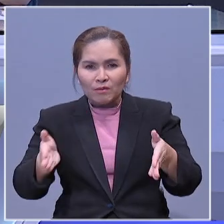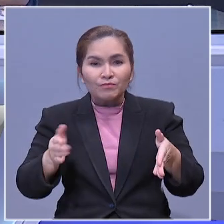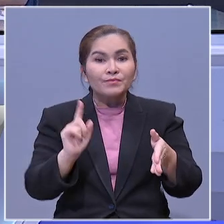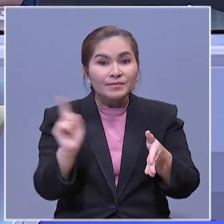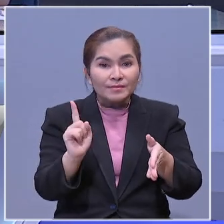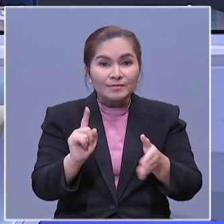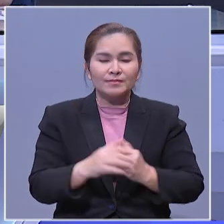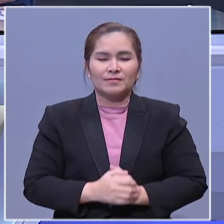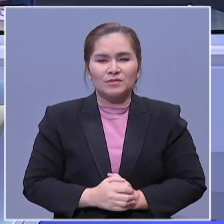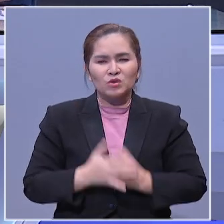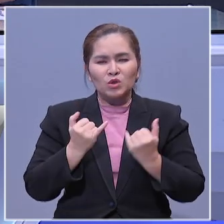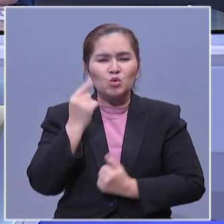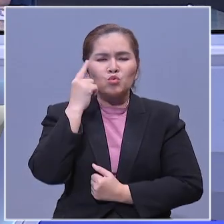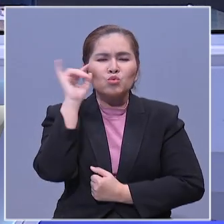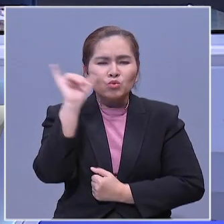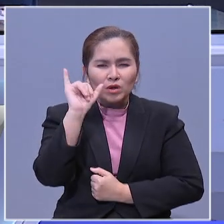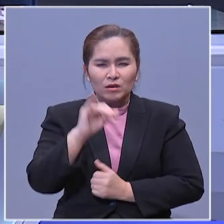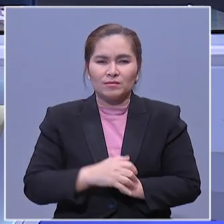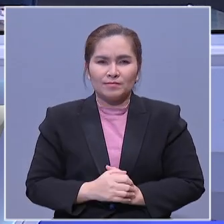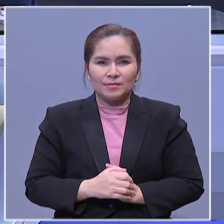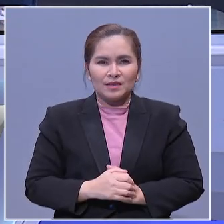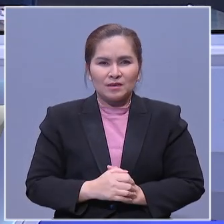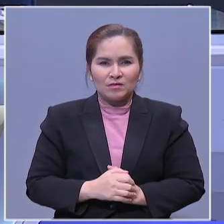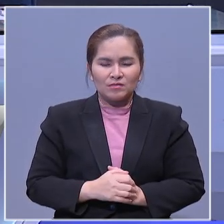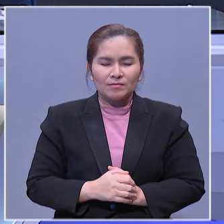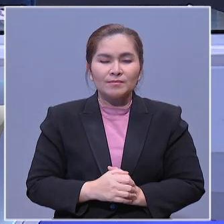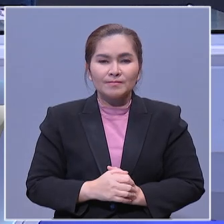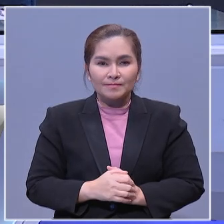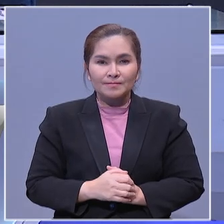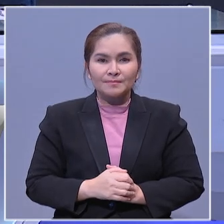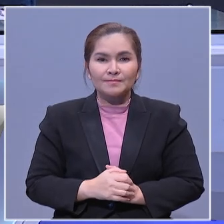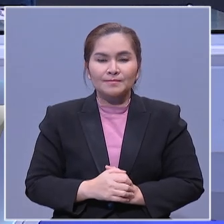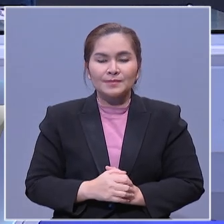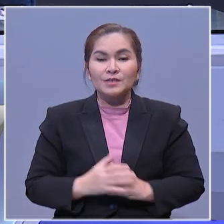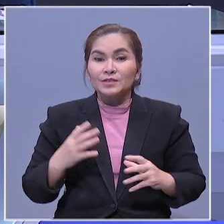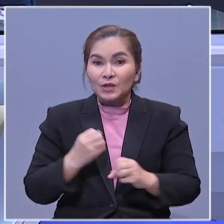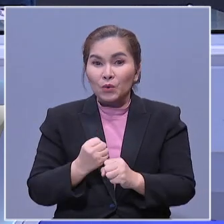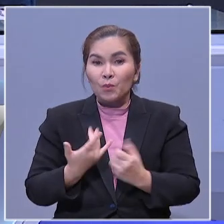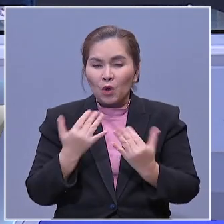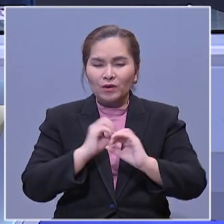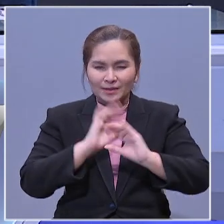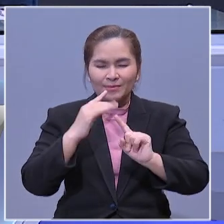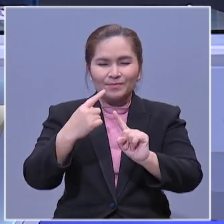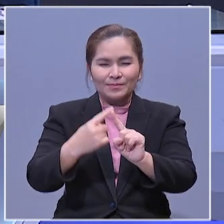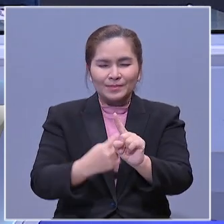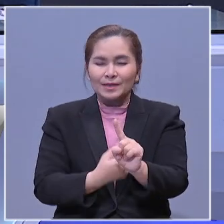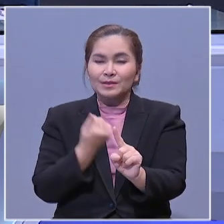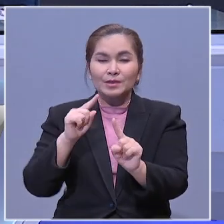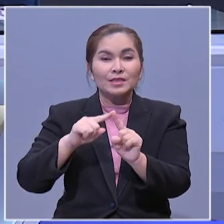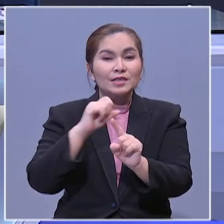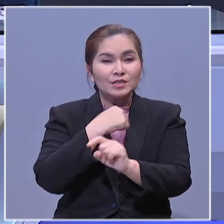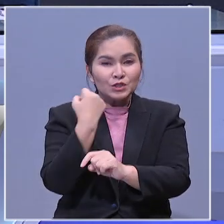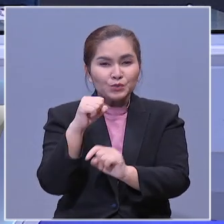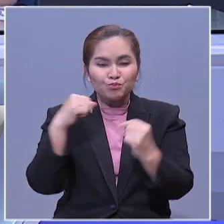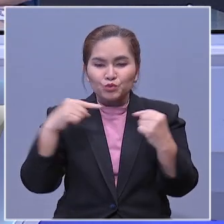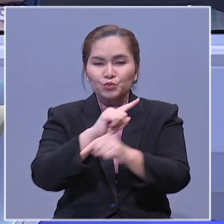จะได้ใช้ช่วงไหนของปีหน้า มันจะต้องไปถึงกันยาจริงหรือเปล่านะคะ อ่ะงั้นก็รอ10พฤศจิกายนนี้วันศุกร์นี้ก็จะได้รับคำต